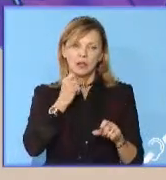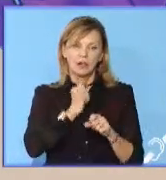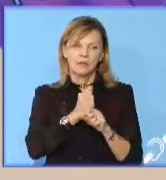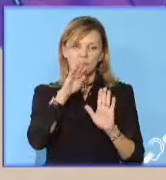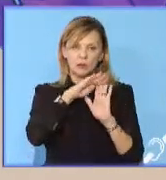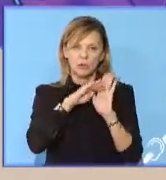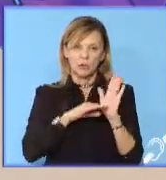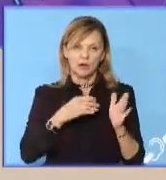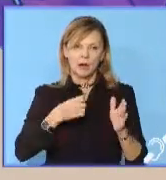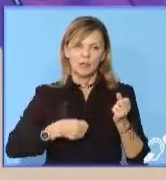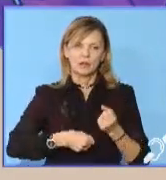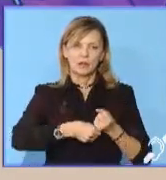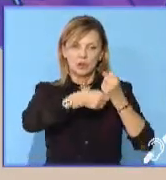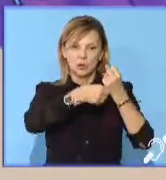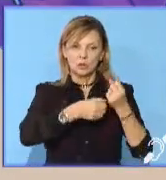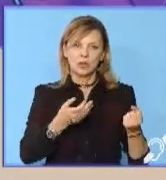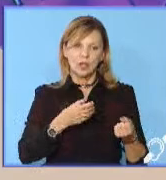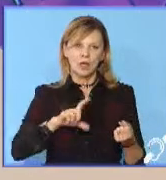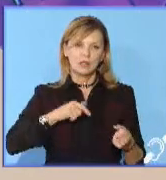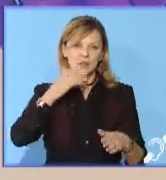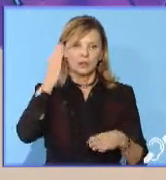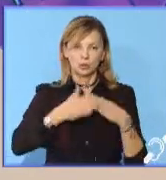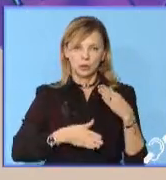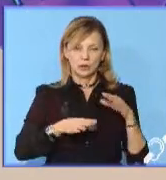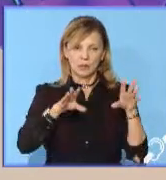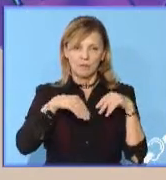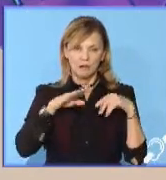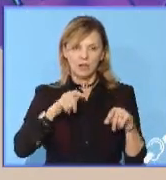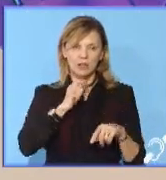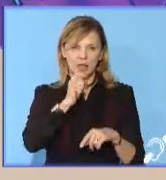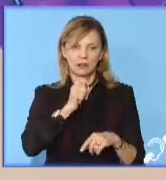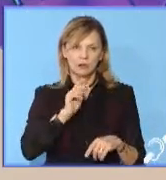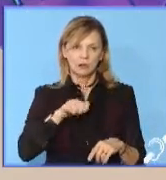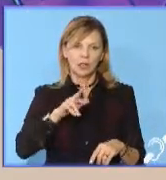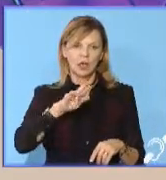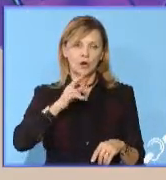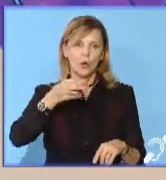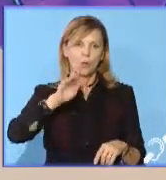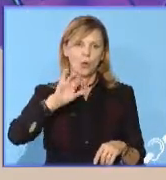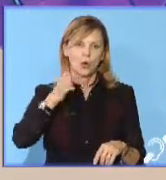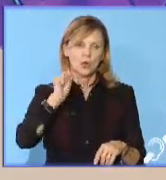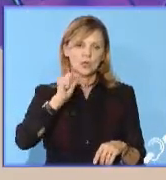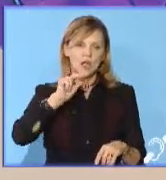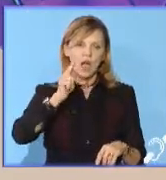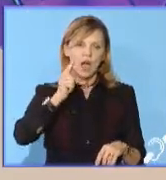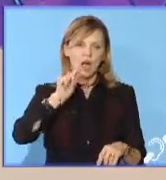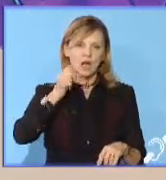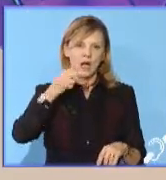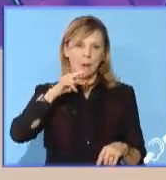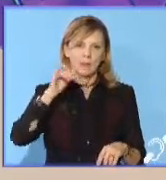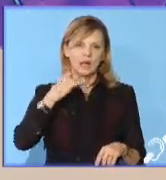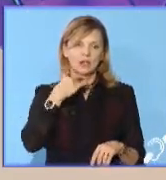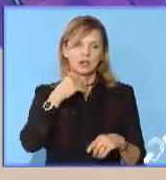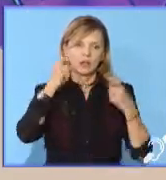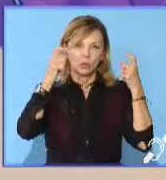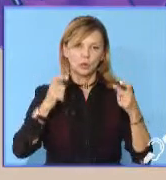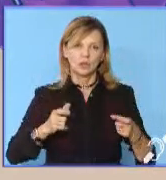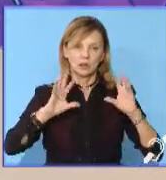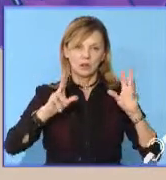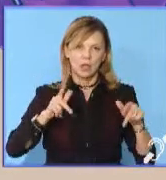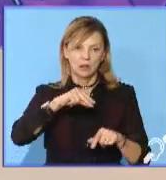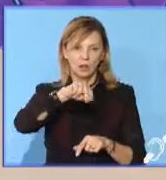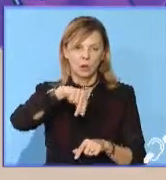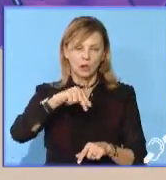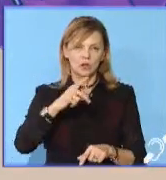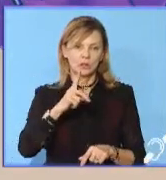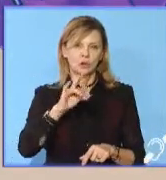de programe de susținere, care sunt ultimele lansate, aflați la interviul zilei de la Romulus Sorin Agapie, directorul Direcției Agricole Județene Dolj.